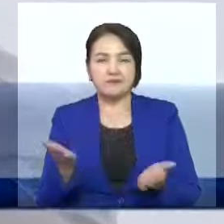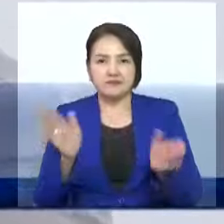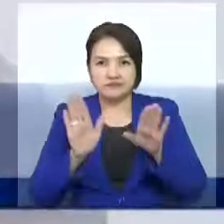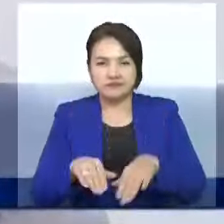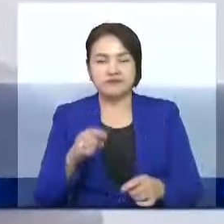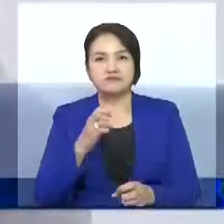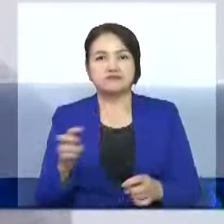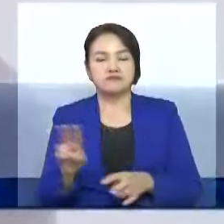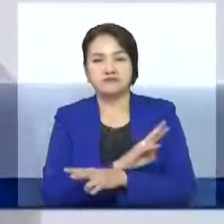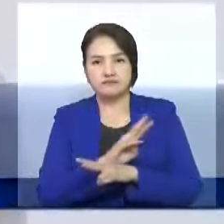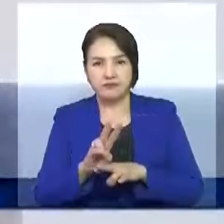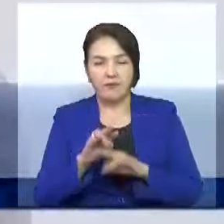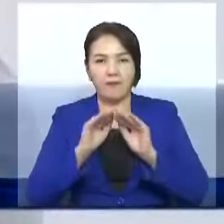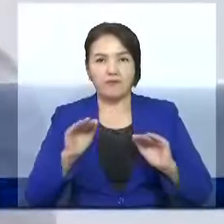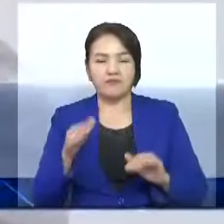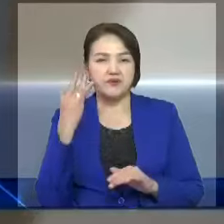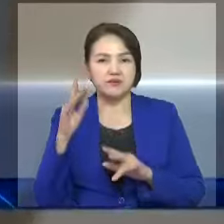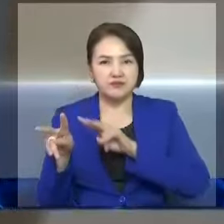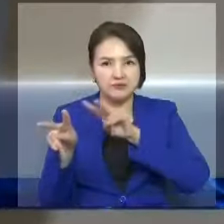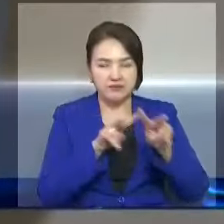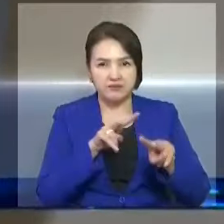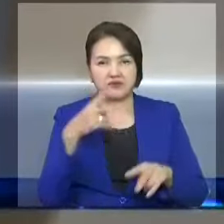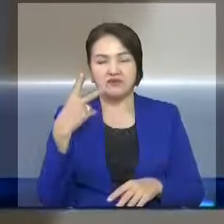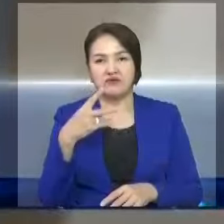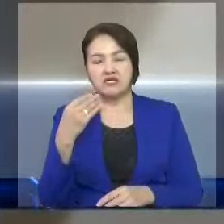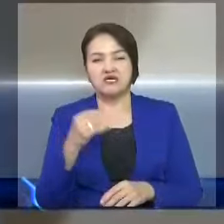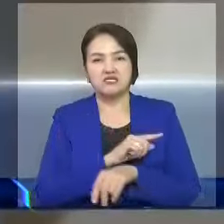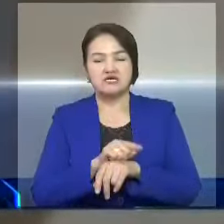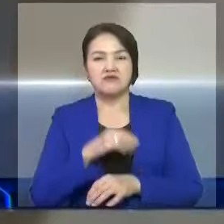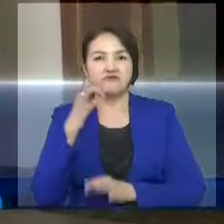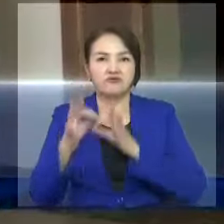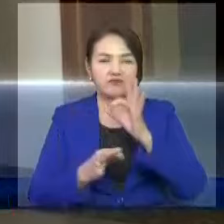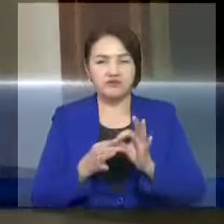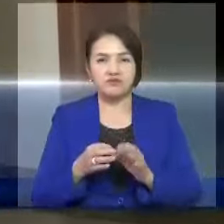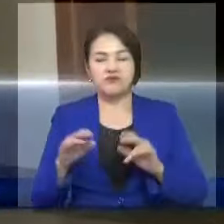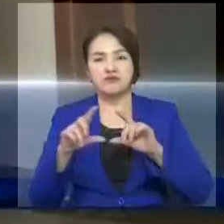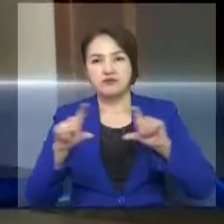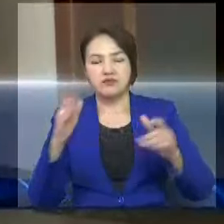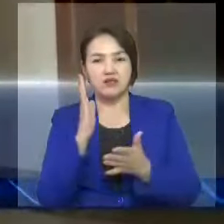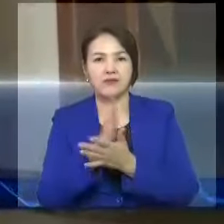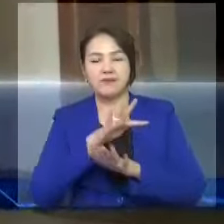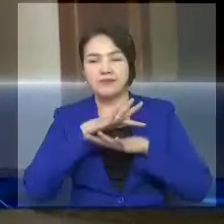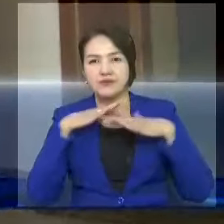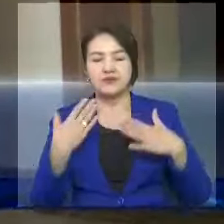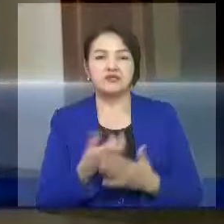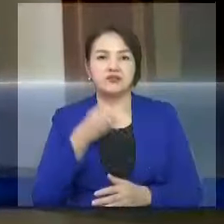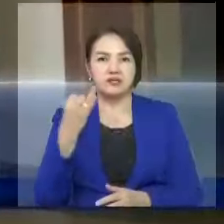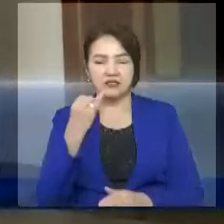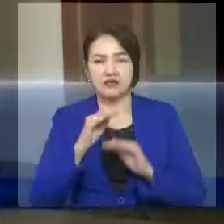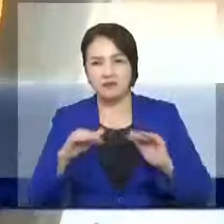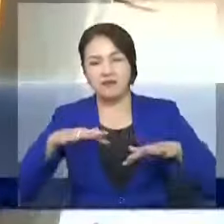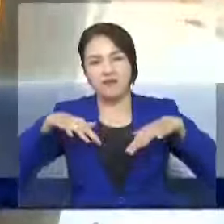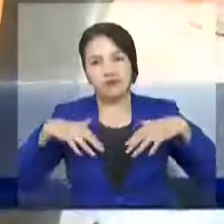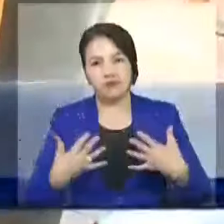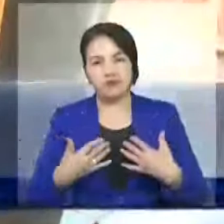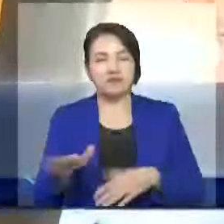и ночью. Таким образом, дети находятся под присмотром 24 часа в сутки. Внутри корпуса тоже есть много развлечений для детей,